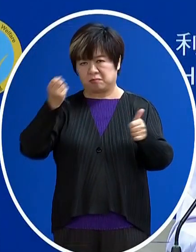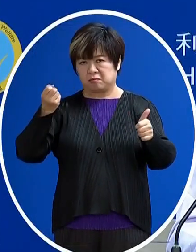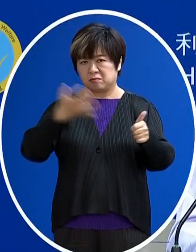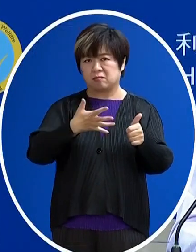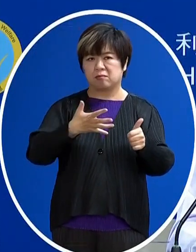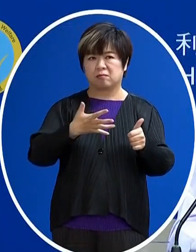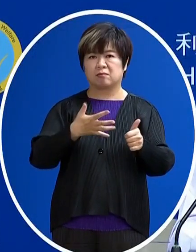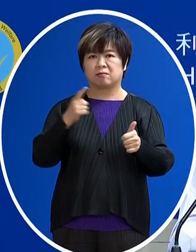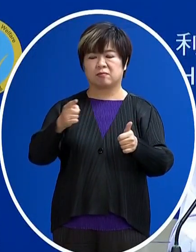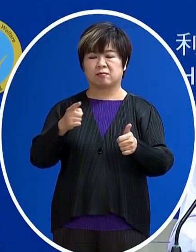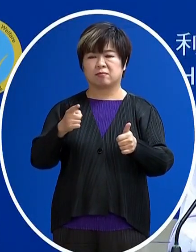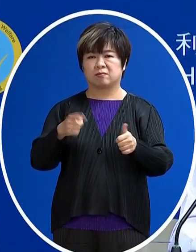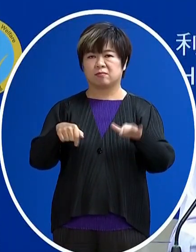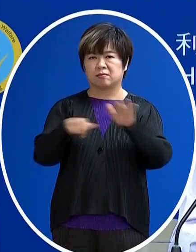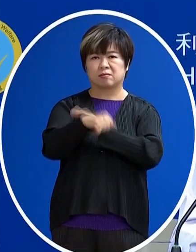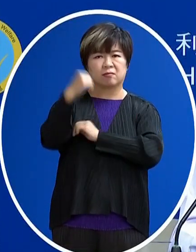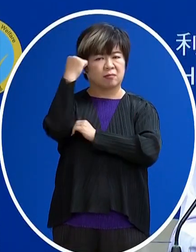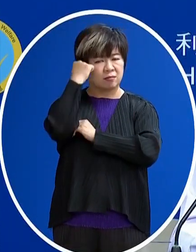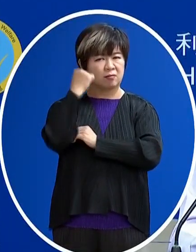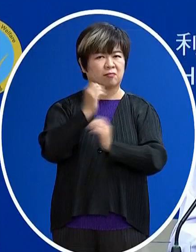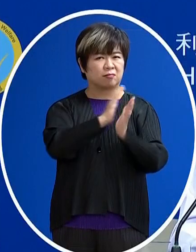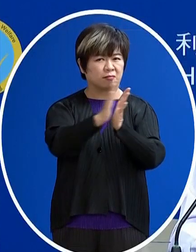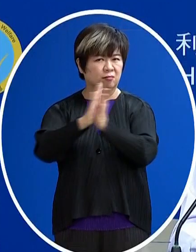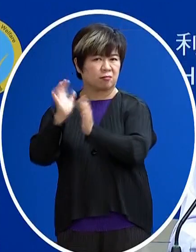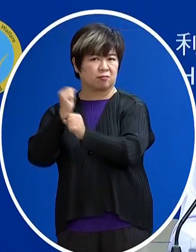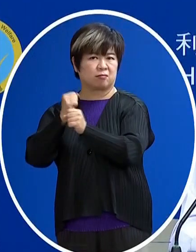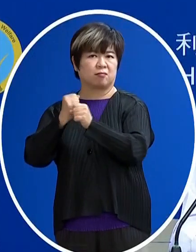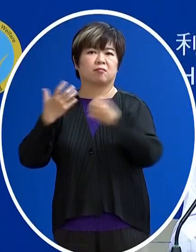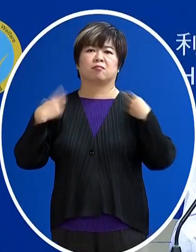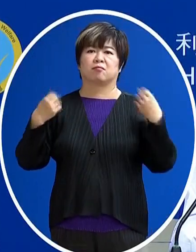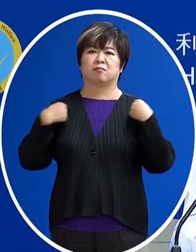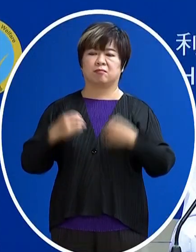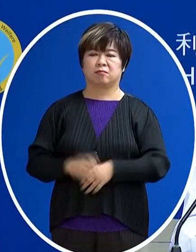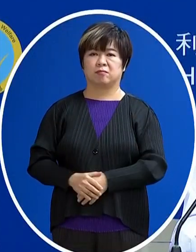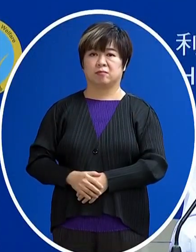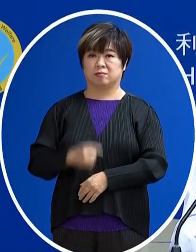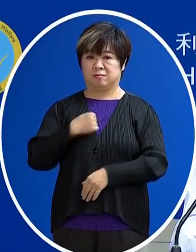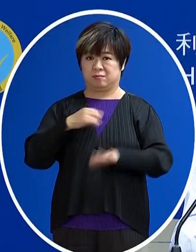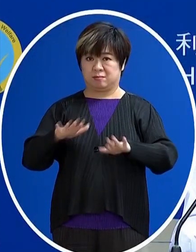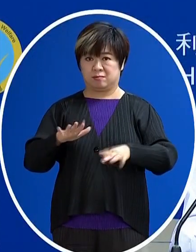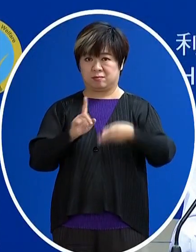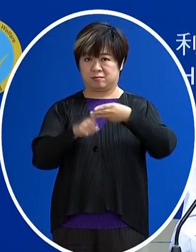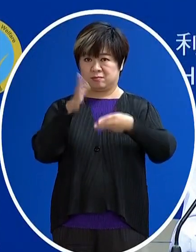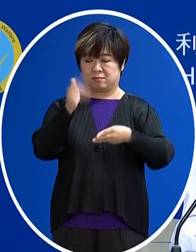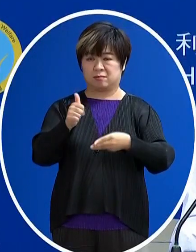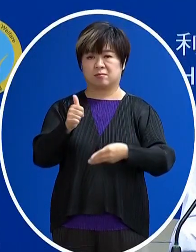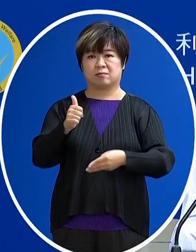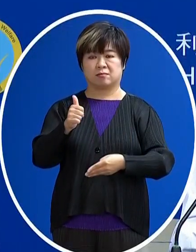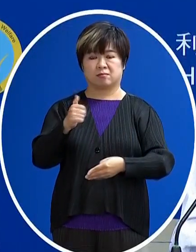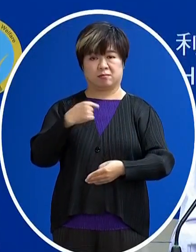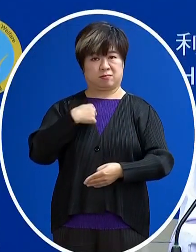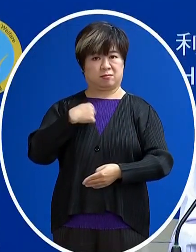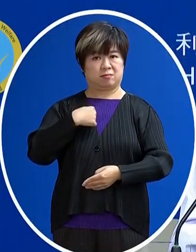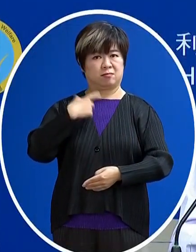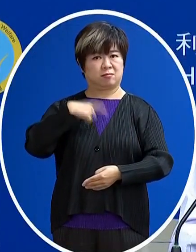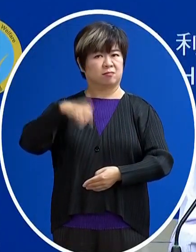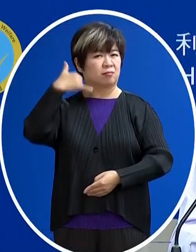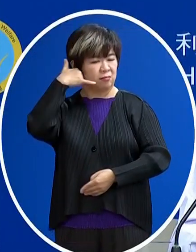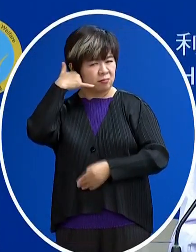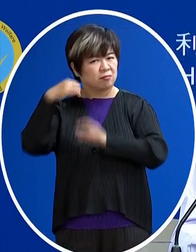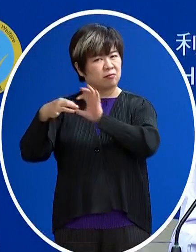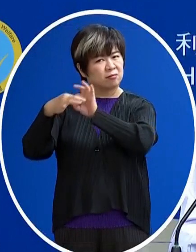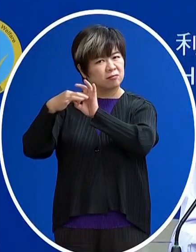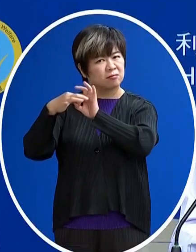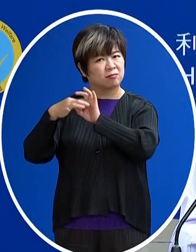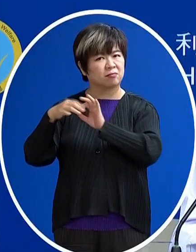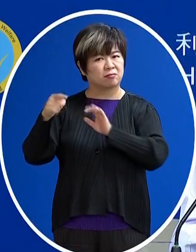相关收治、安置等等这些工作都如常在进行。那我今天也有跟王必胜执行长有电话联系过，那